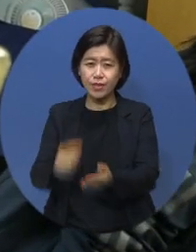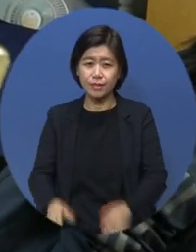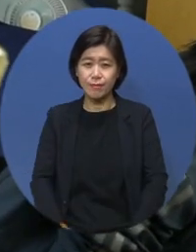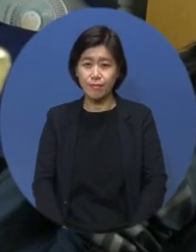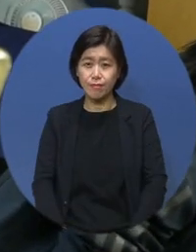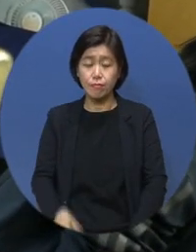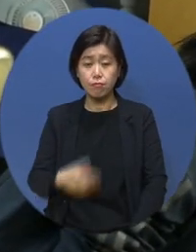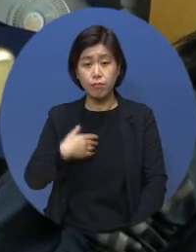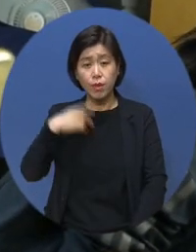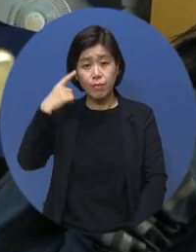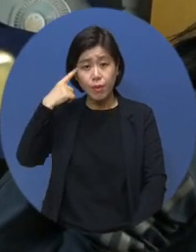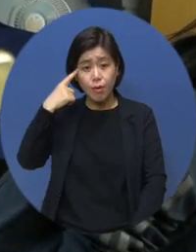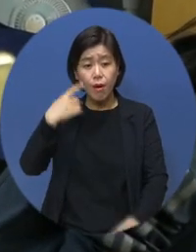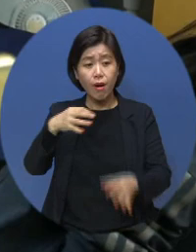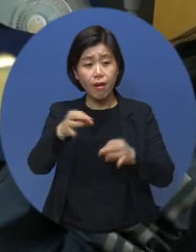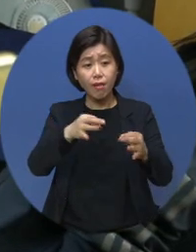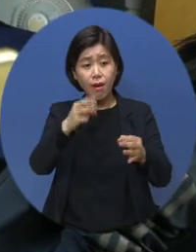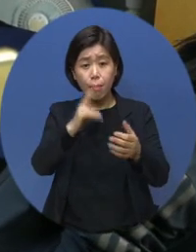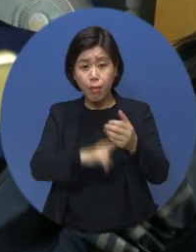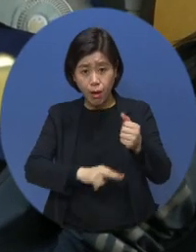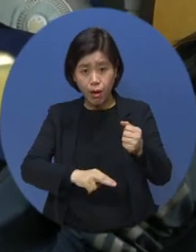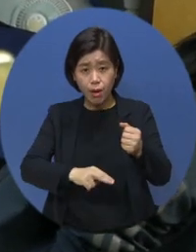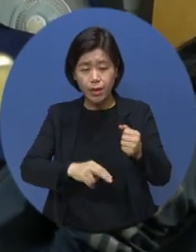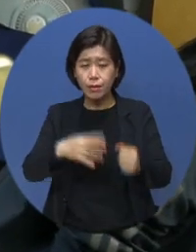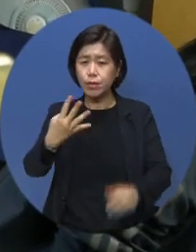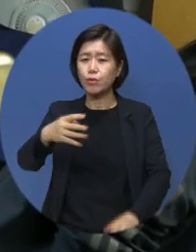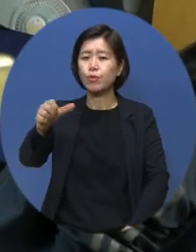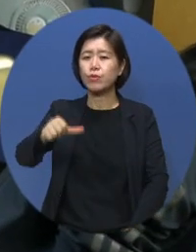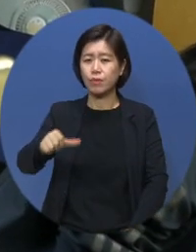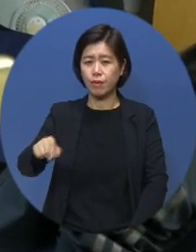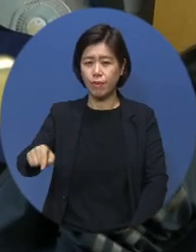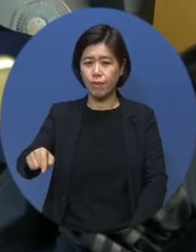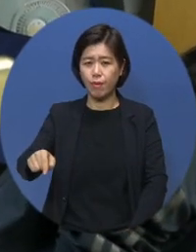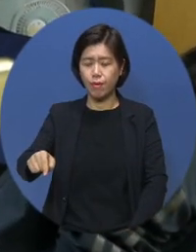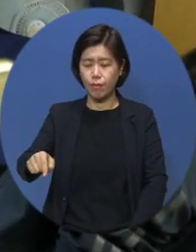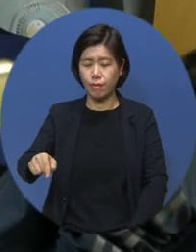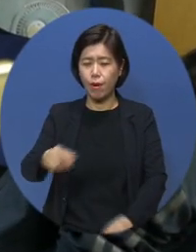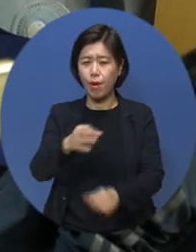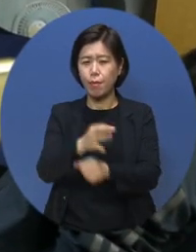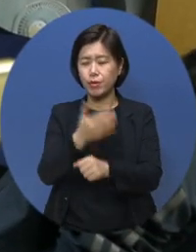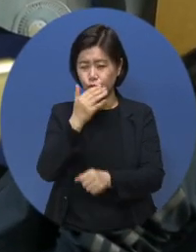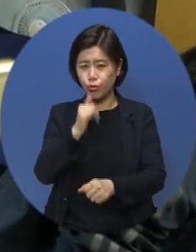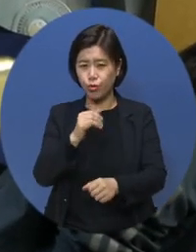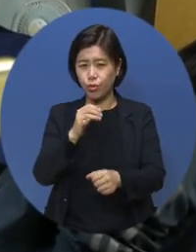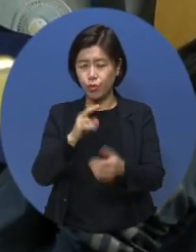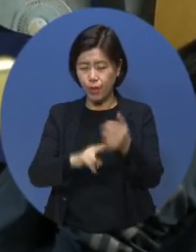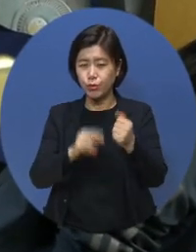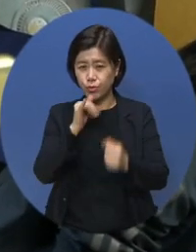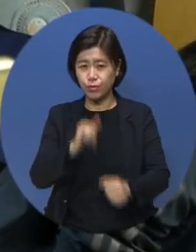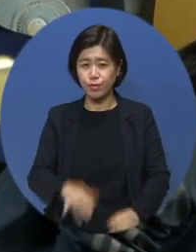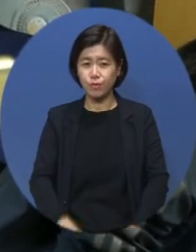재생하게 는 4 체험한 5000원에 도 어 그 작은 4 참